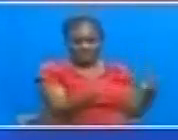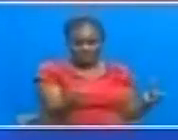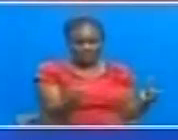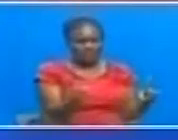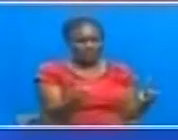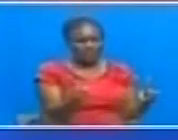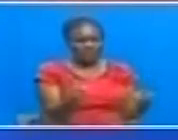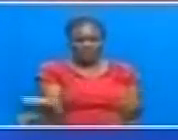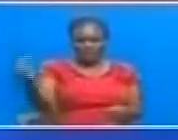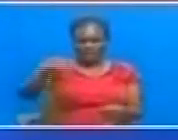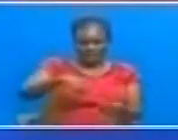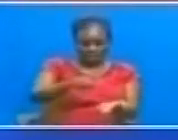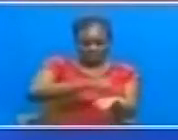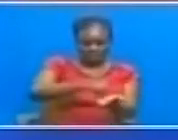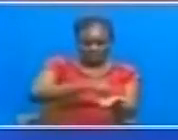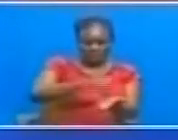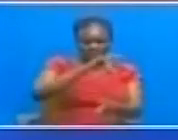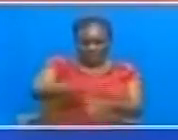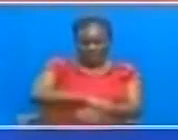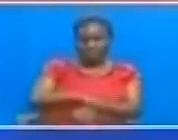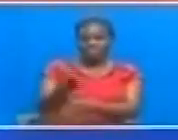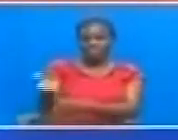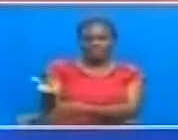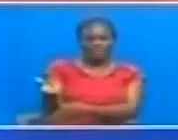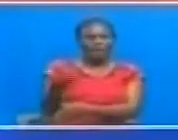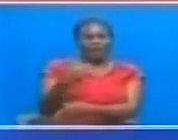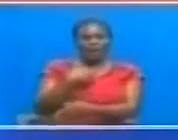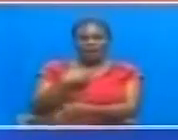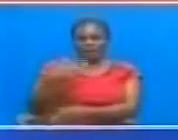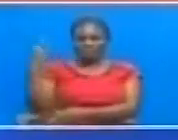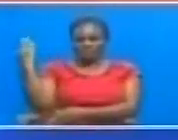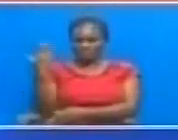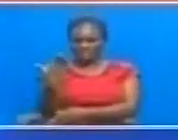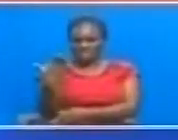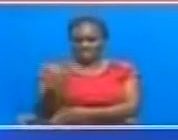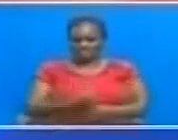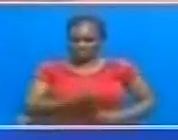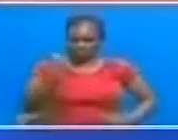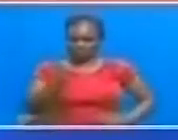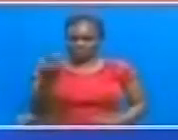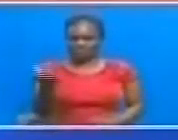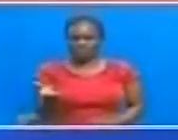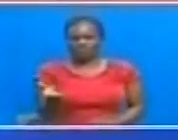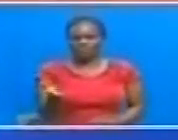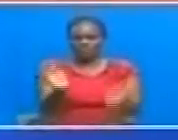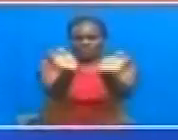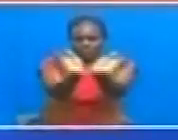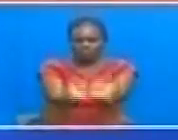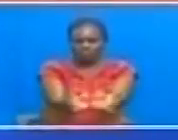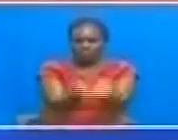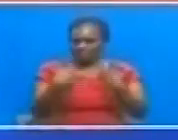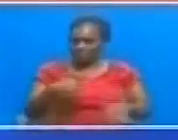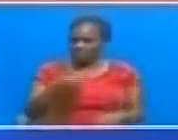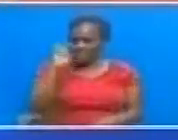dukani anunua credit, akaja akachukuliwa hapo. Walikuwa na silaha, walikuwa wakawatia pingu,